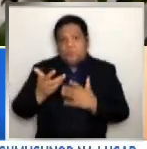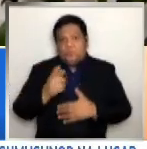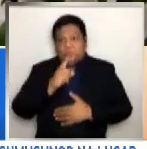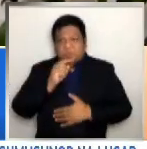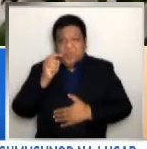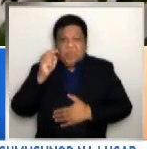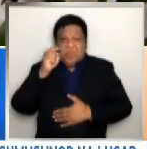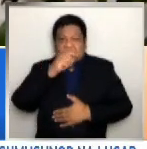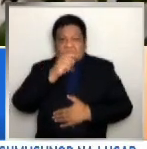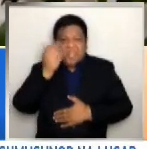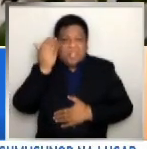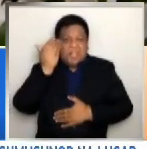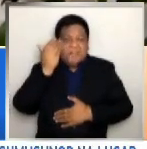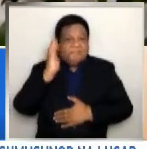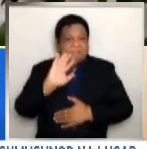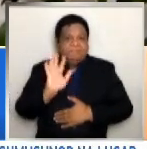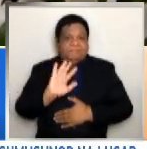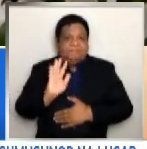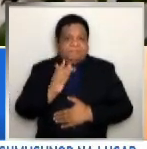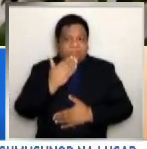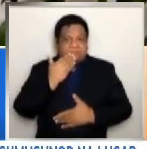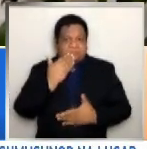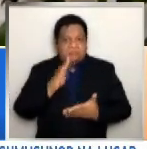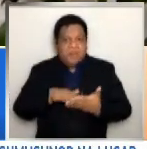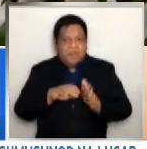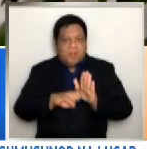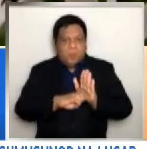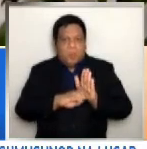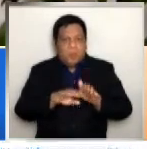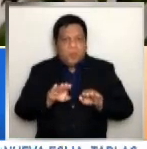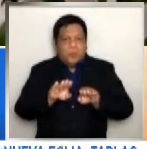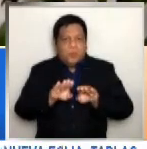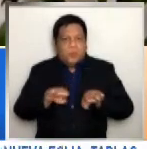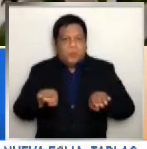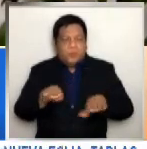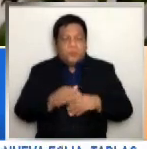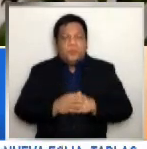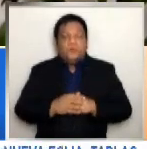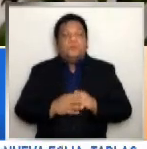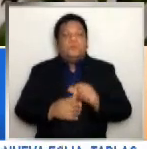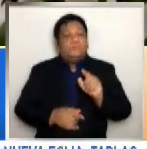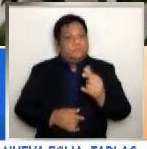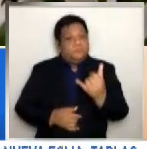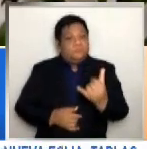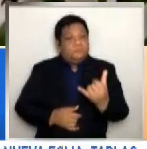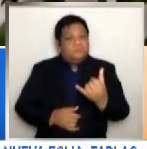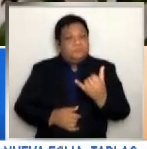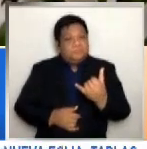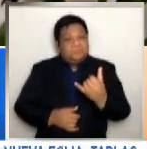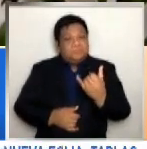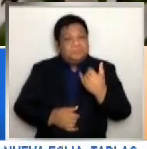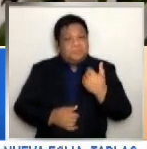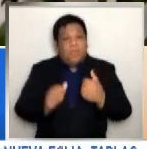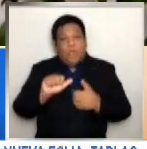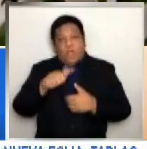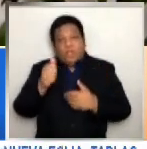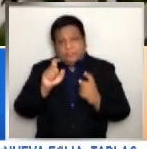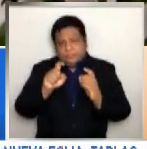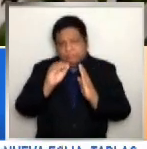bad example pa sa mga anak natin. Ngayon po, yung iba kasi, di ba, kasi kailangan ng document ng